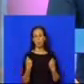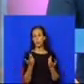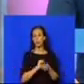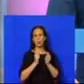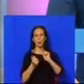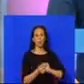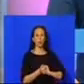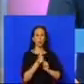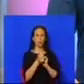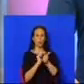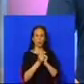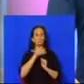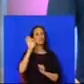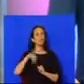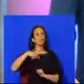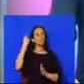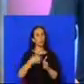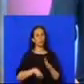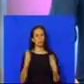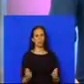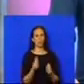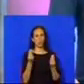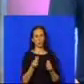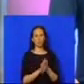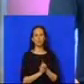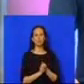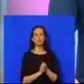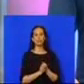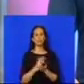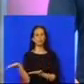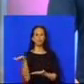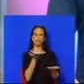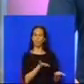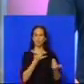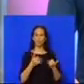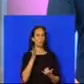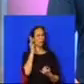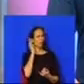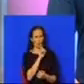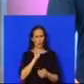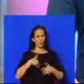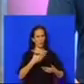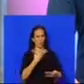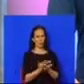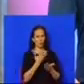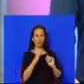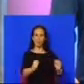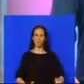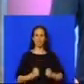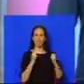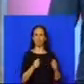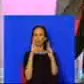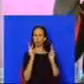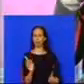מיוחדים, וגם ברכישה של ציוד ואביזרים. האורחת שלנו היום היא נערה שממש לא נותנת לעובדה שהיא יושבת על כיסא גלגלים לעצור